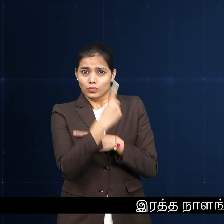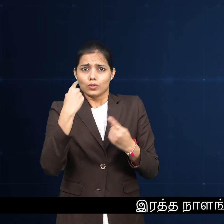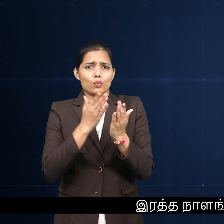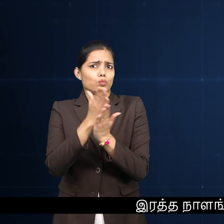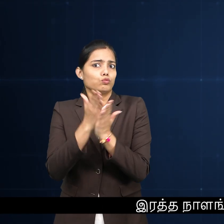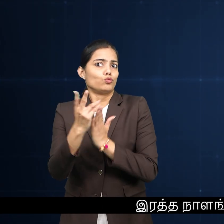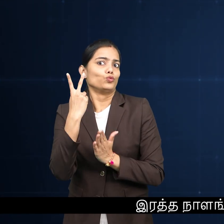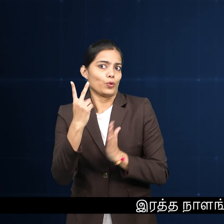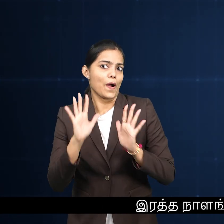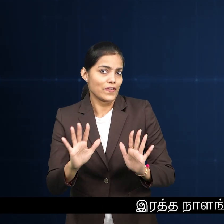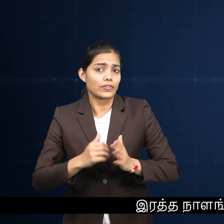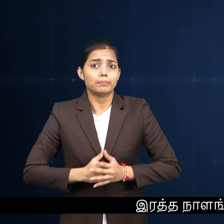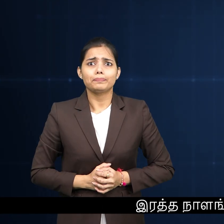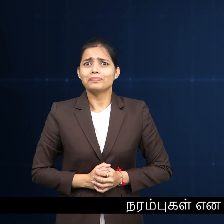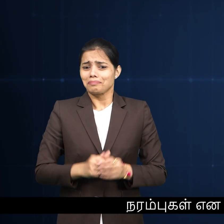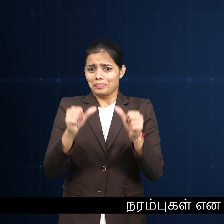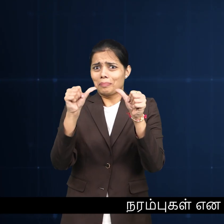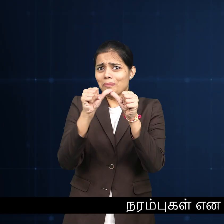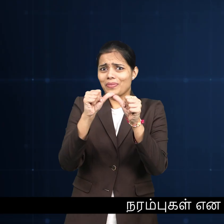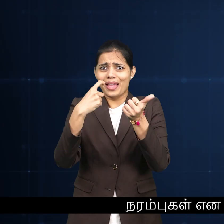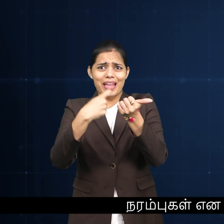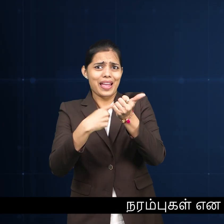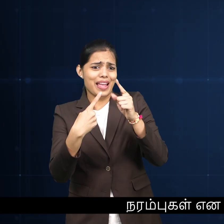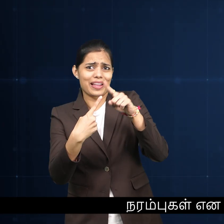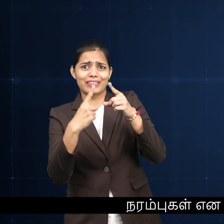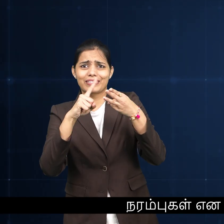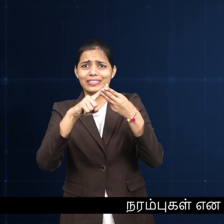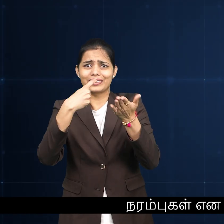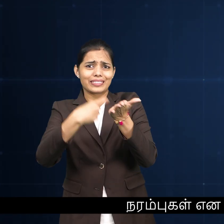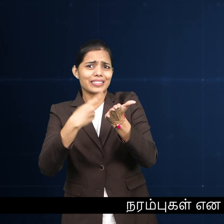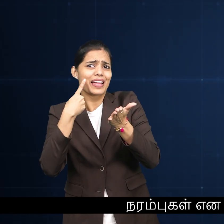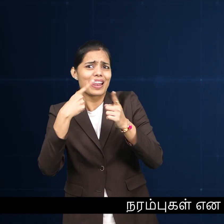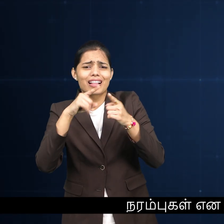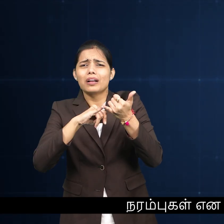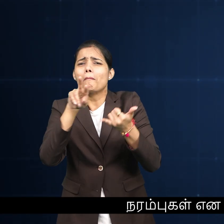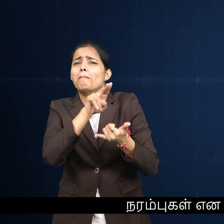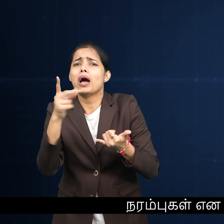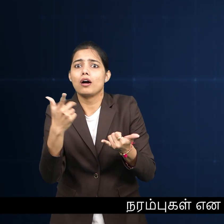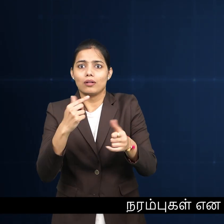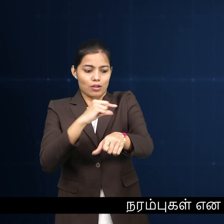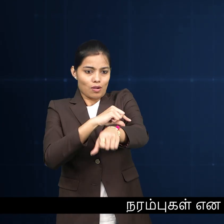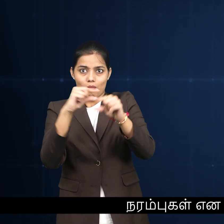இரத்த நாளங்கள் தமனிகள் மற்றும் நரம்புகள் என 2 வகைகளாகும்.